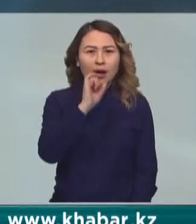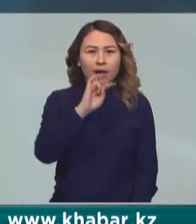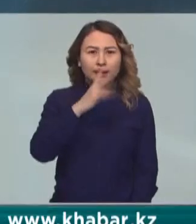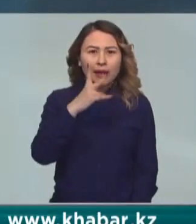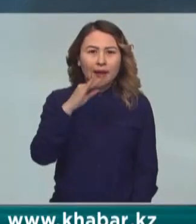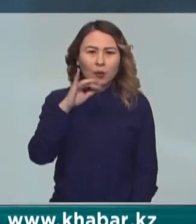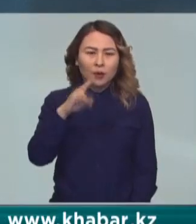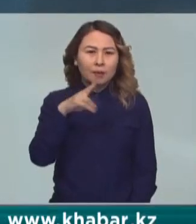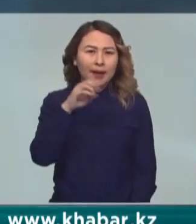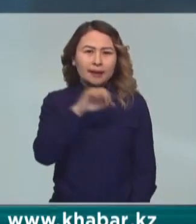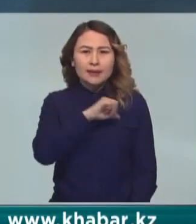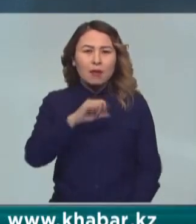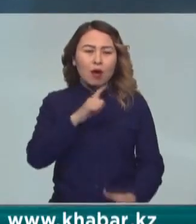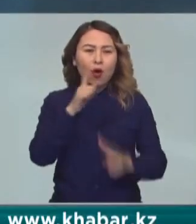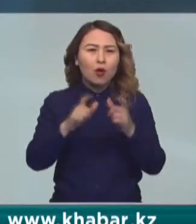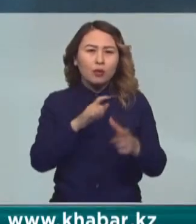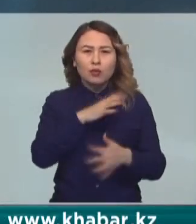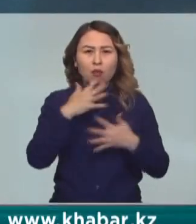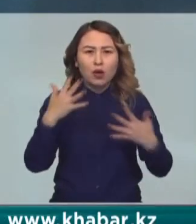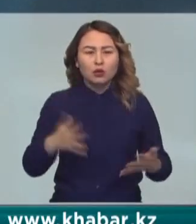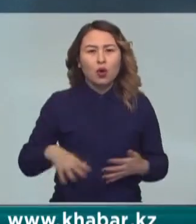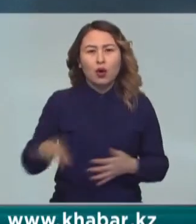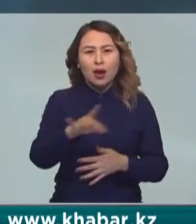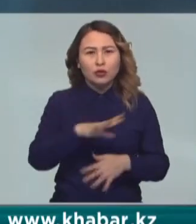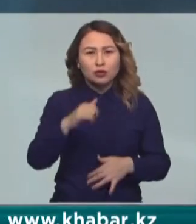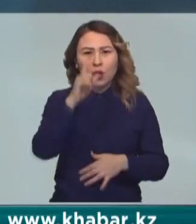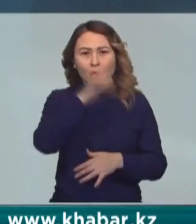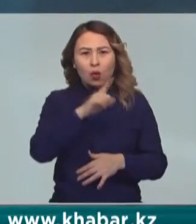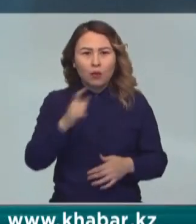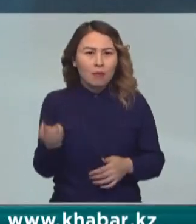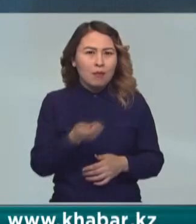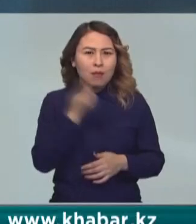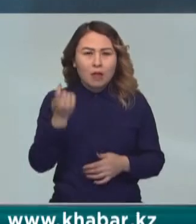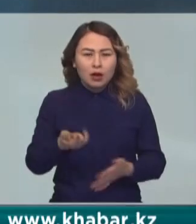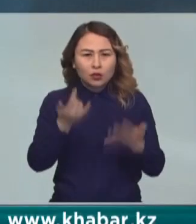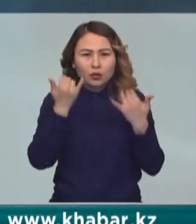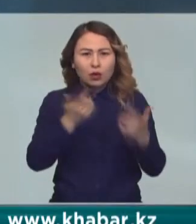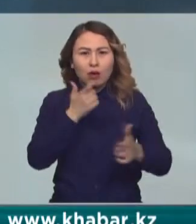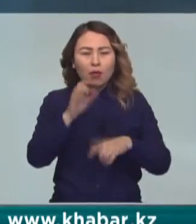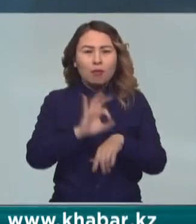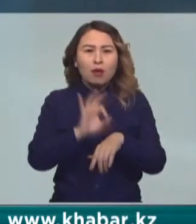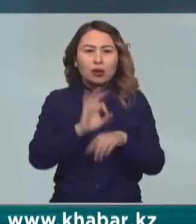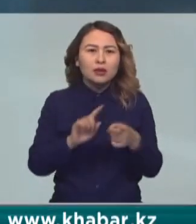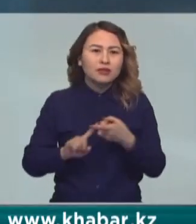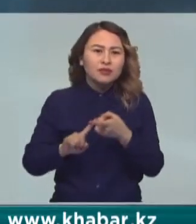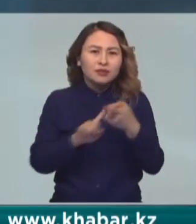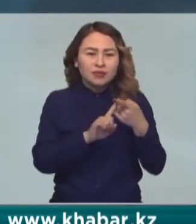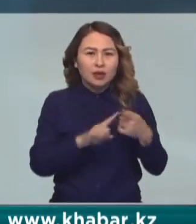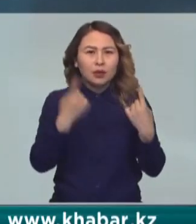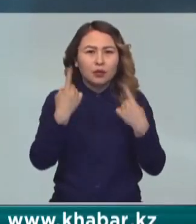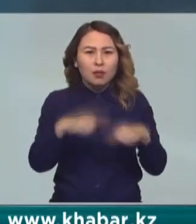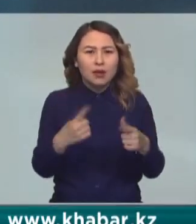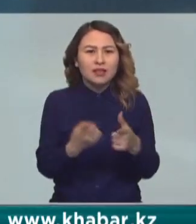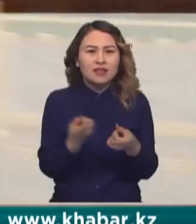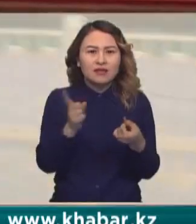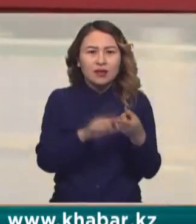Санлитун Пекиннің ең шулы аудандарының бірі болғанмен, қазір мұнда адамдардың қарасы аз. Бұған елді шулатқан коронавирустан бөлек